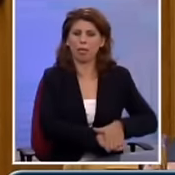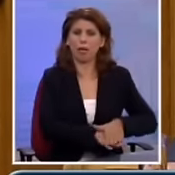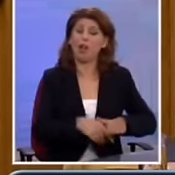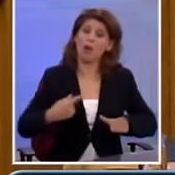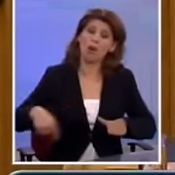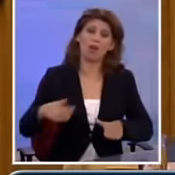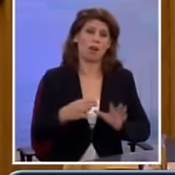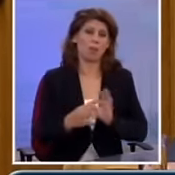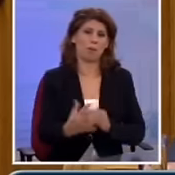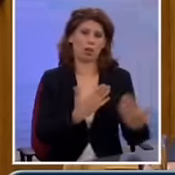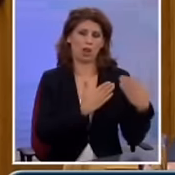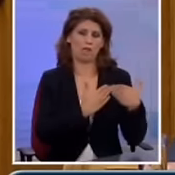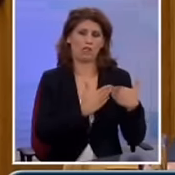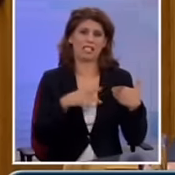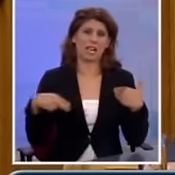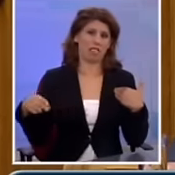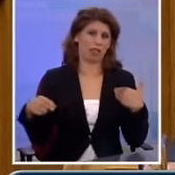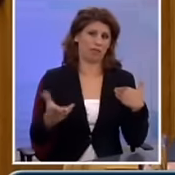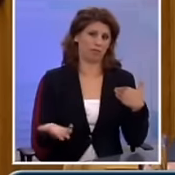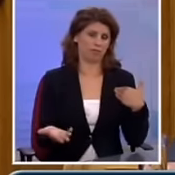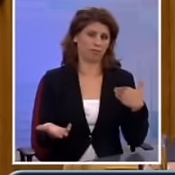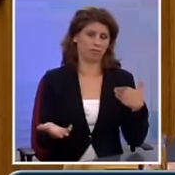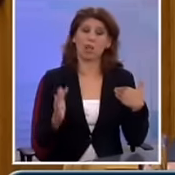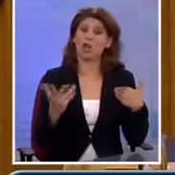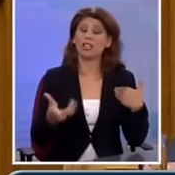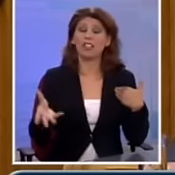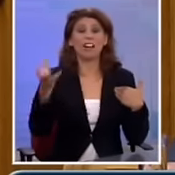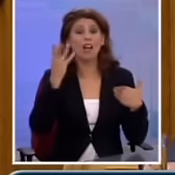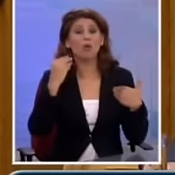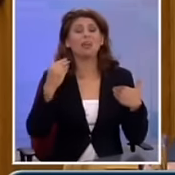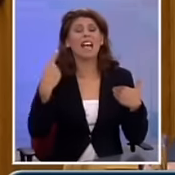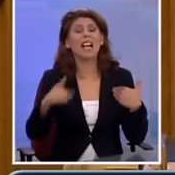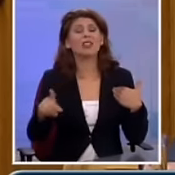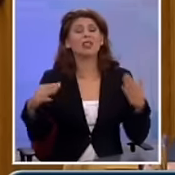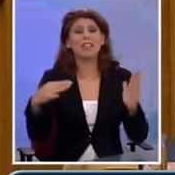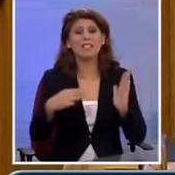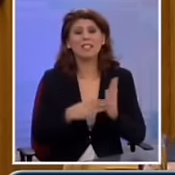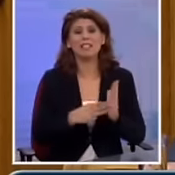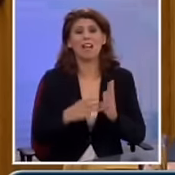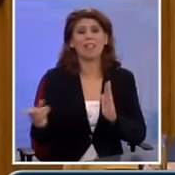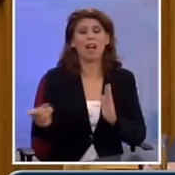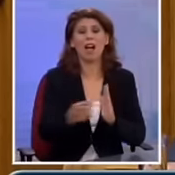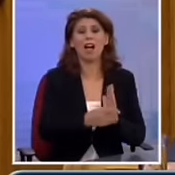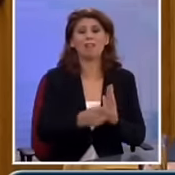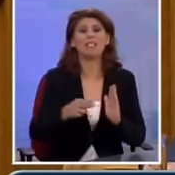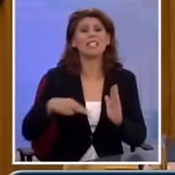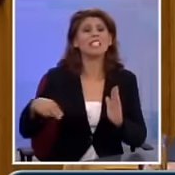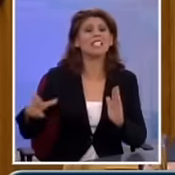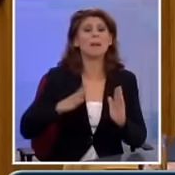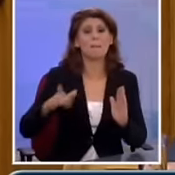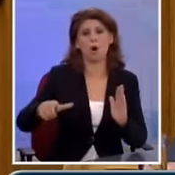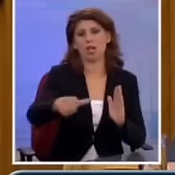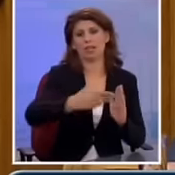μας, συναδέλφισες και συνάδελφοι, για το ότι δεν ακούγονται οι εκατοντάδες χιλιάδες αυτοί των συμπολιτών μας.